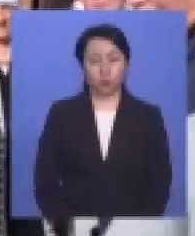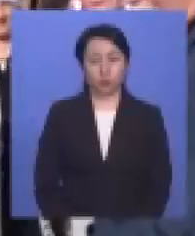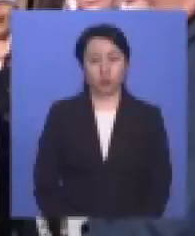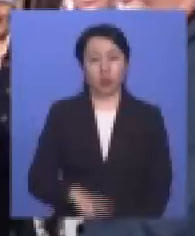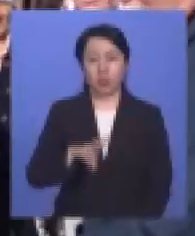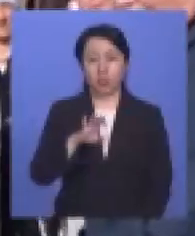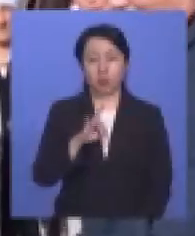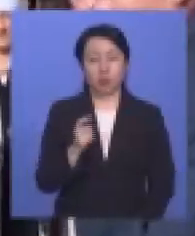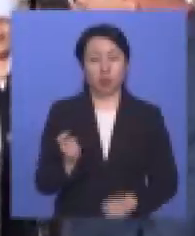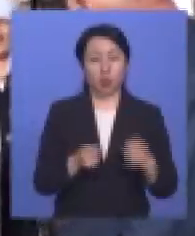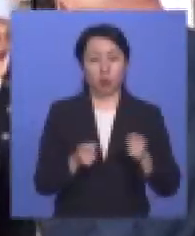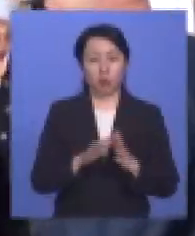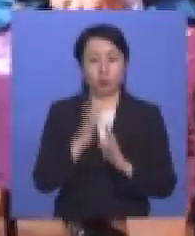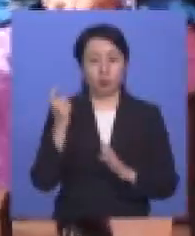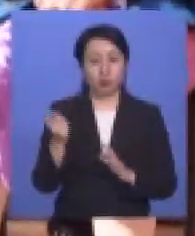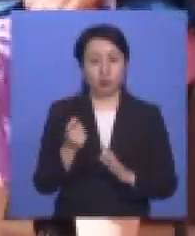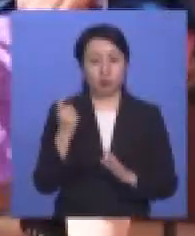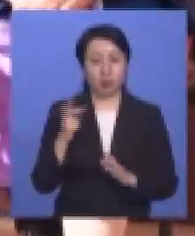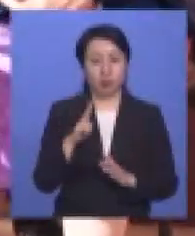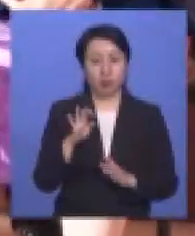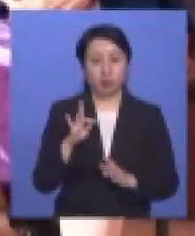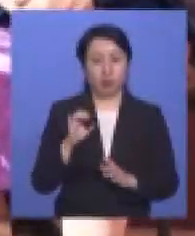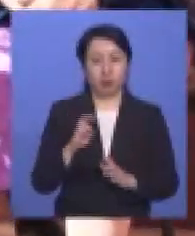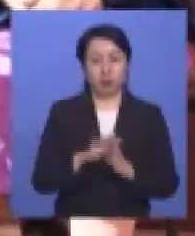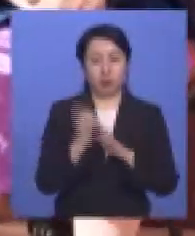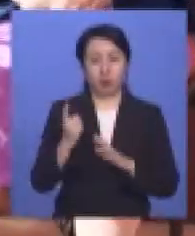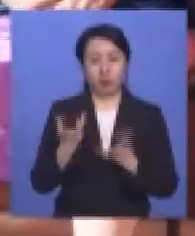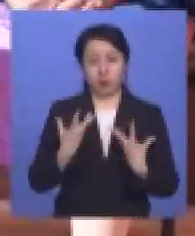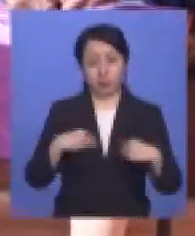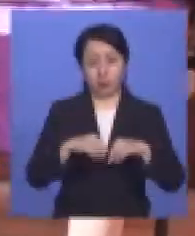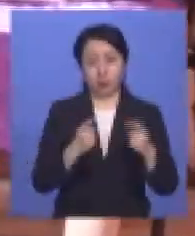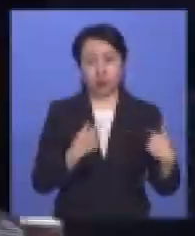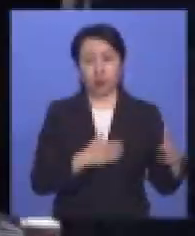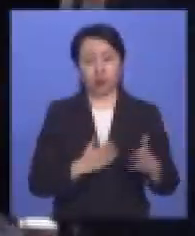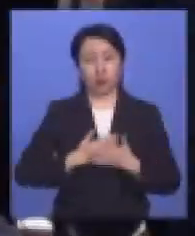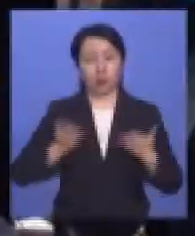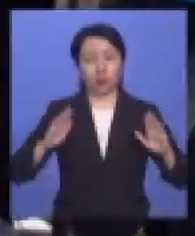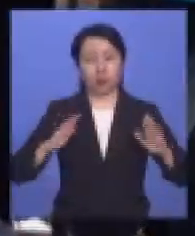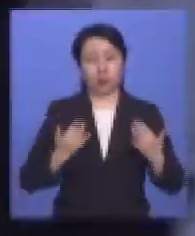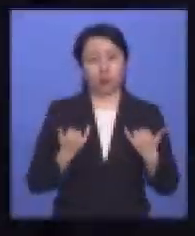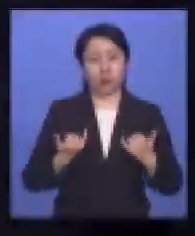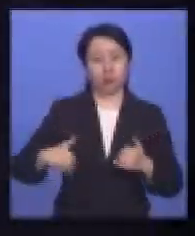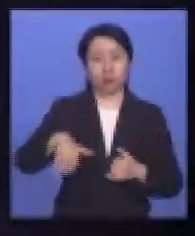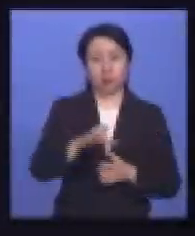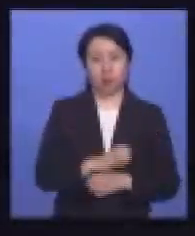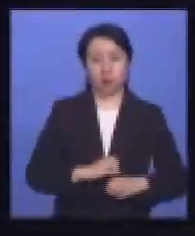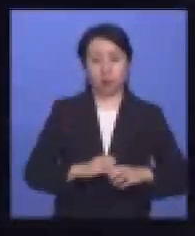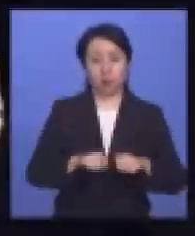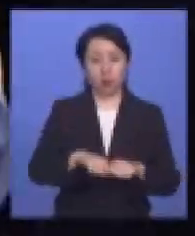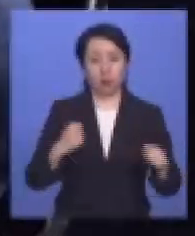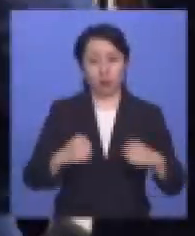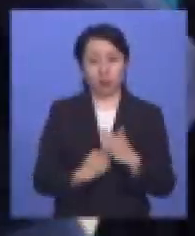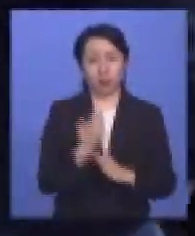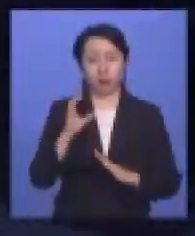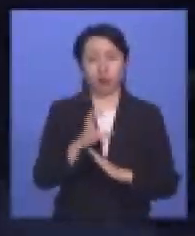Марат Шапенов – руководитель фермерского хозяйства «Бикет». Аграрий и его семья организовали большое событие для всего округа – открытие